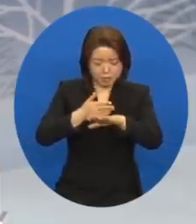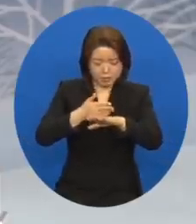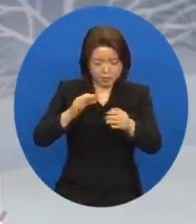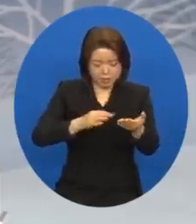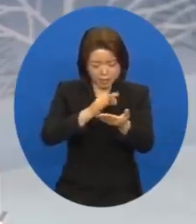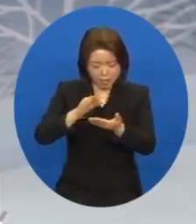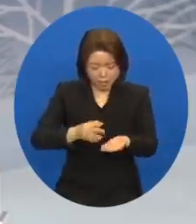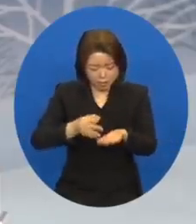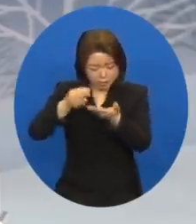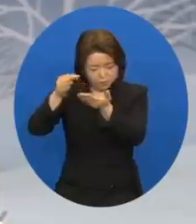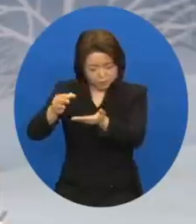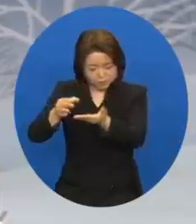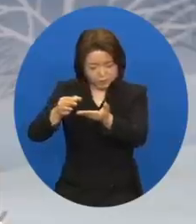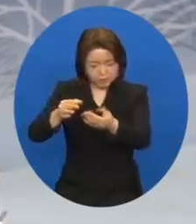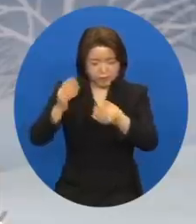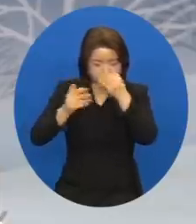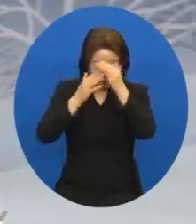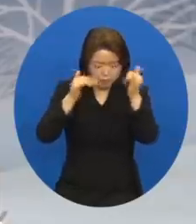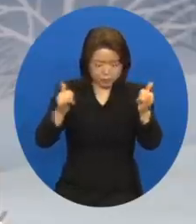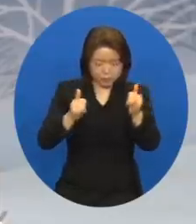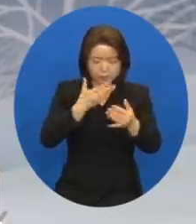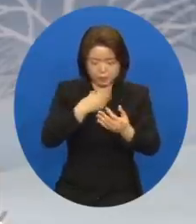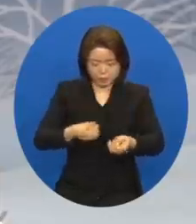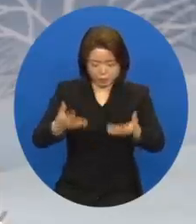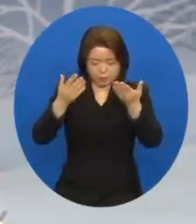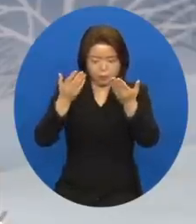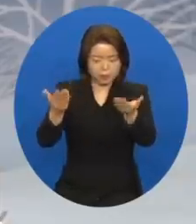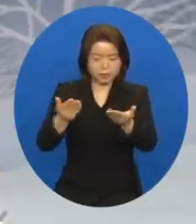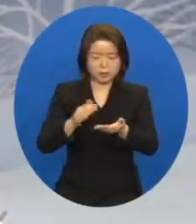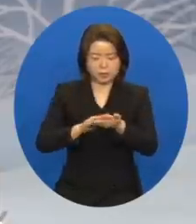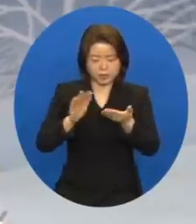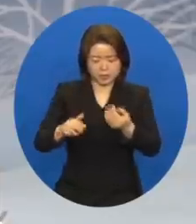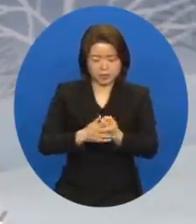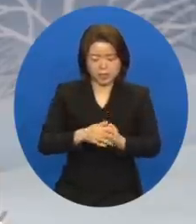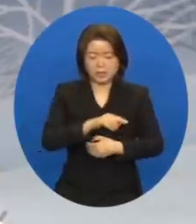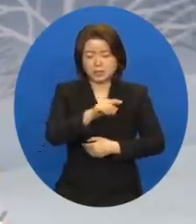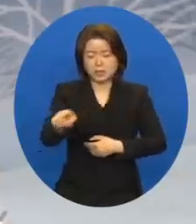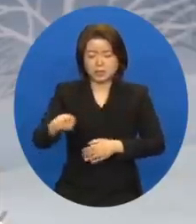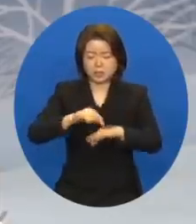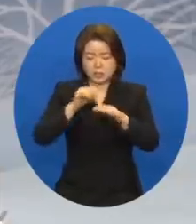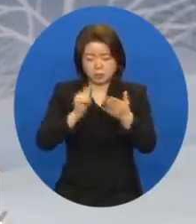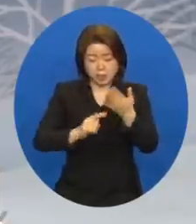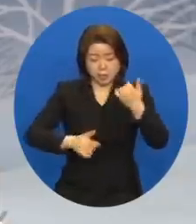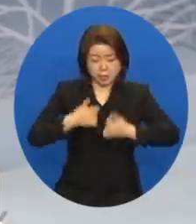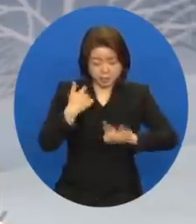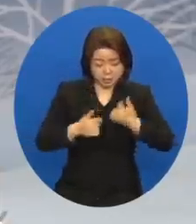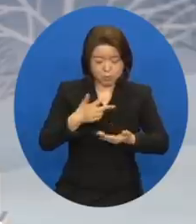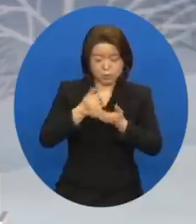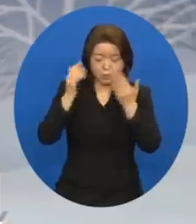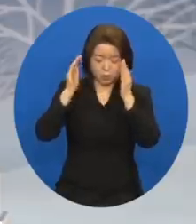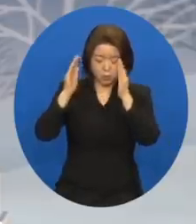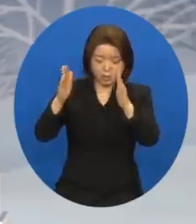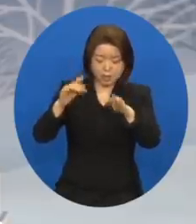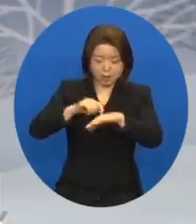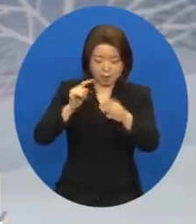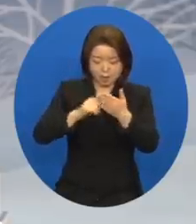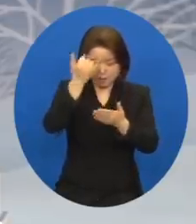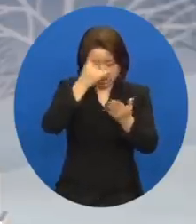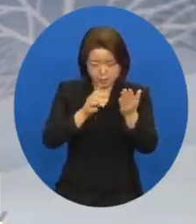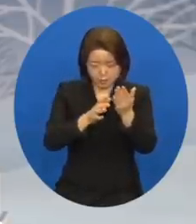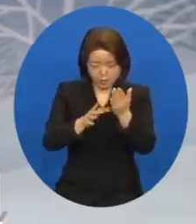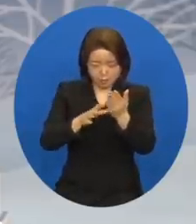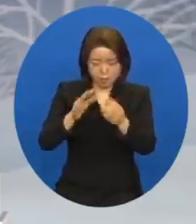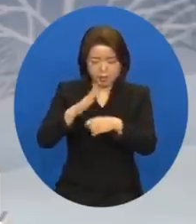헌금을 드리는 성도들을 축복합니다. 저들의 마음의 기쁨, 주님을 향한 그 마음의 예물을